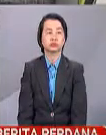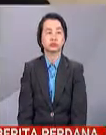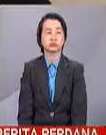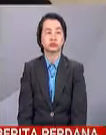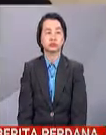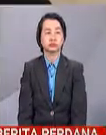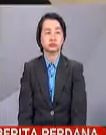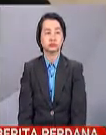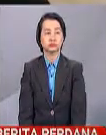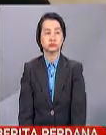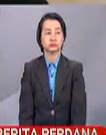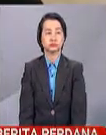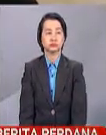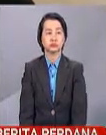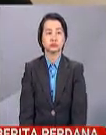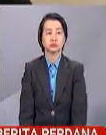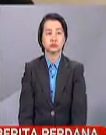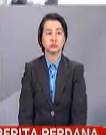hai hai